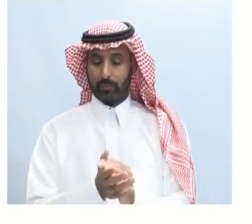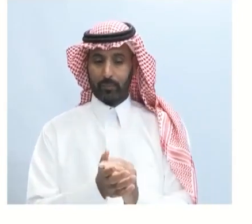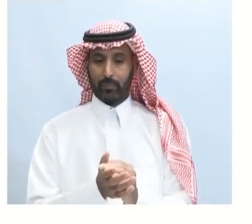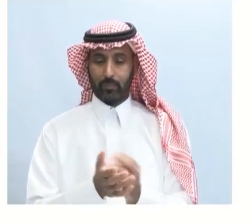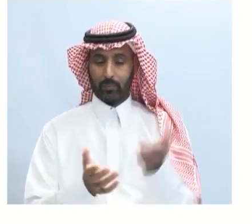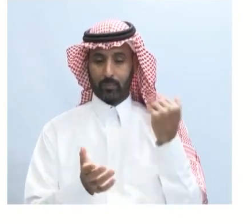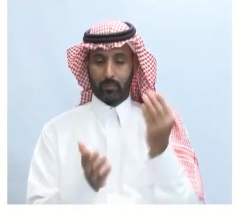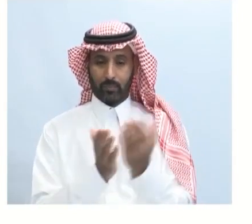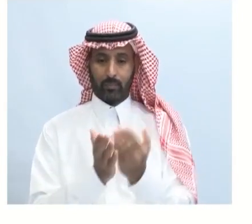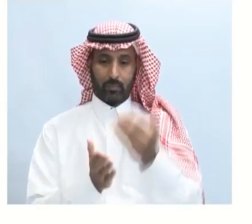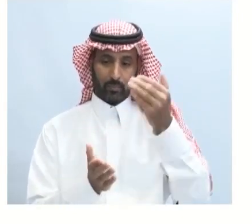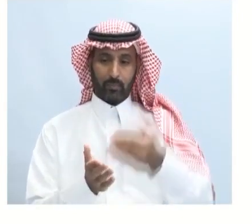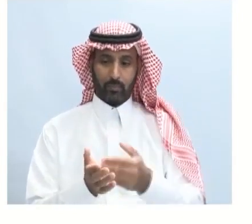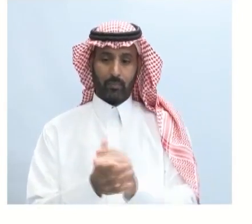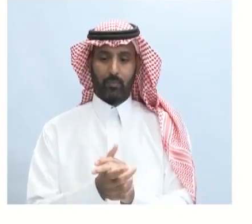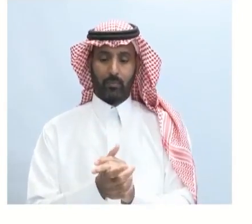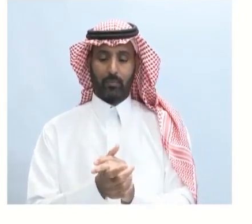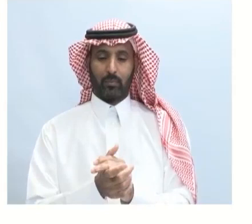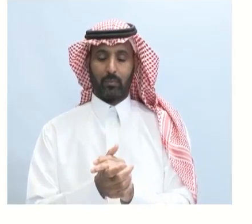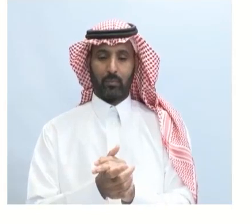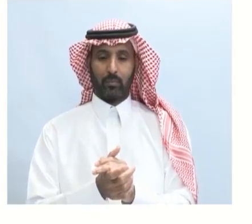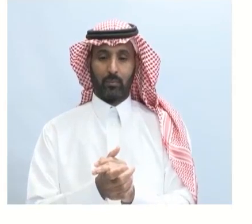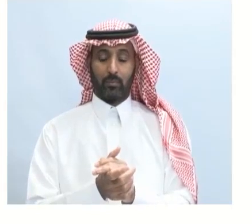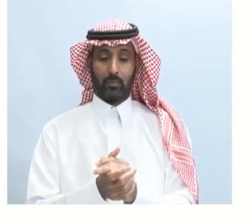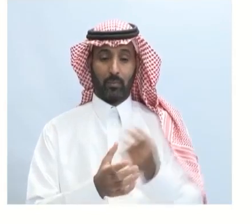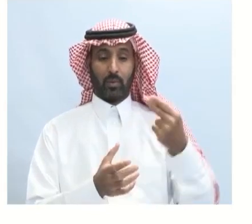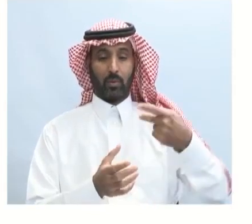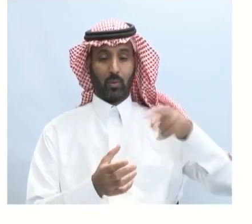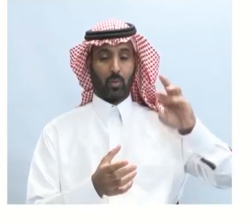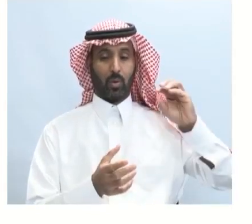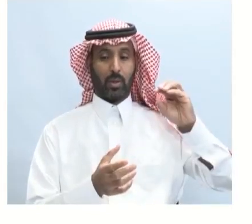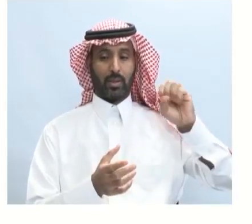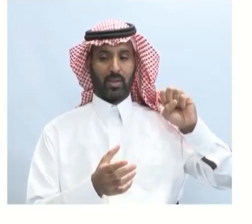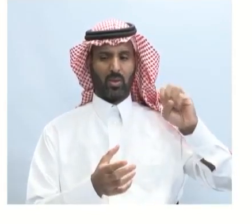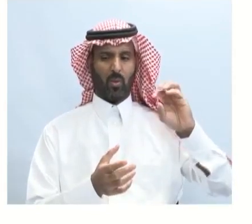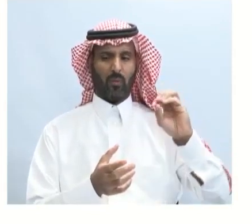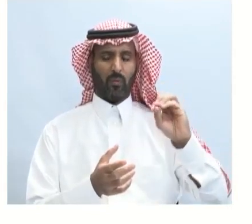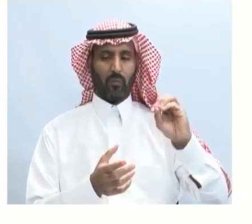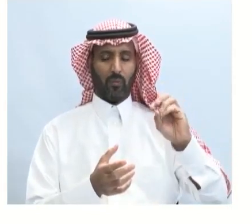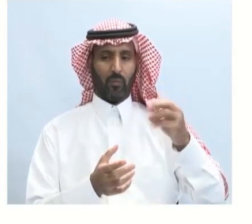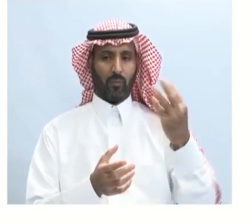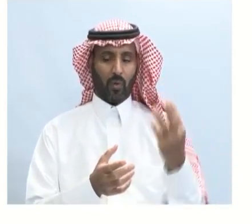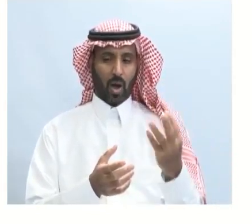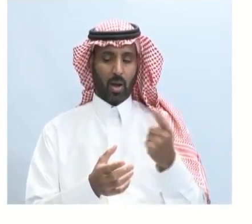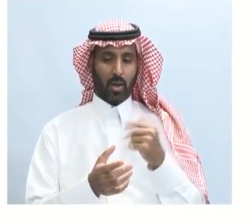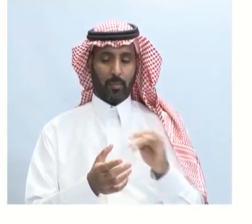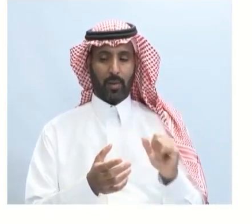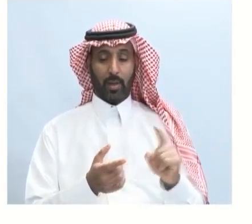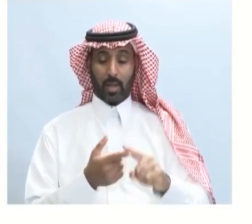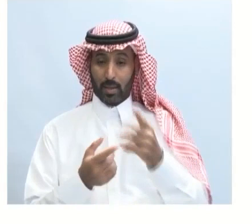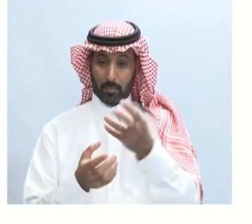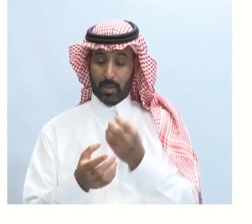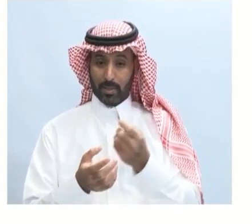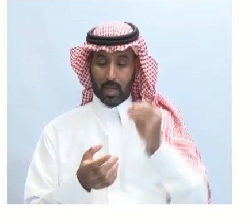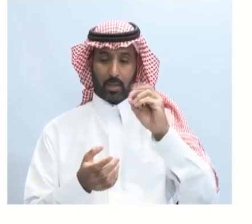التي اخذناها في المراحل السابقه اذا هنا h2 اس ا4 وهو اسمى بحمض الكبريتيك اذا